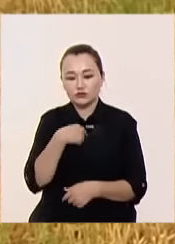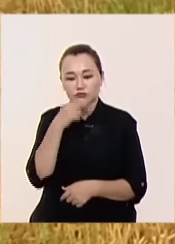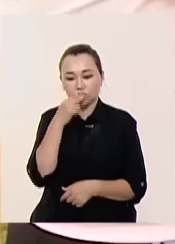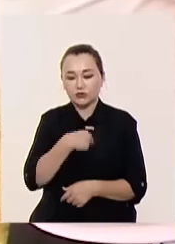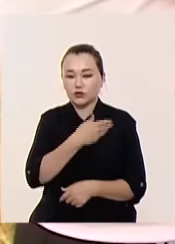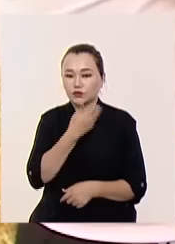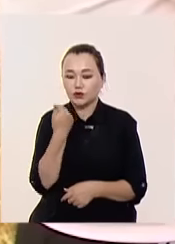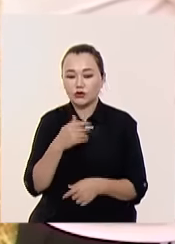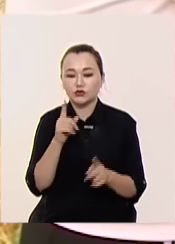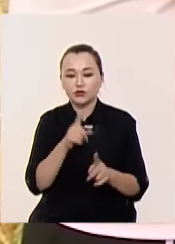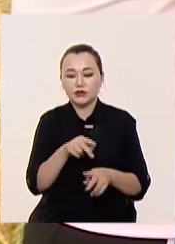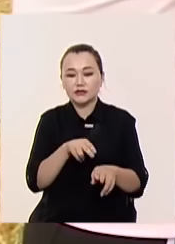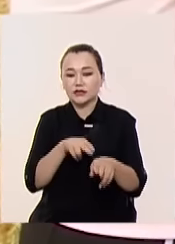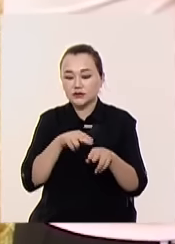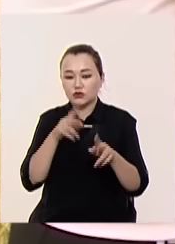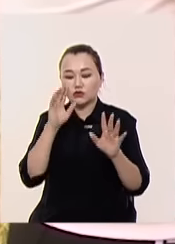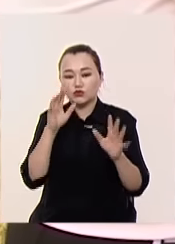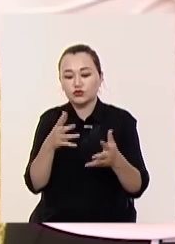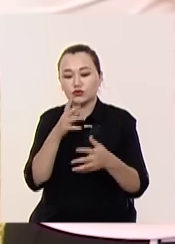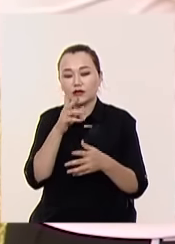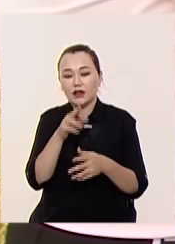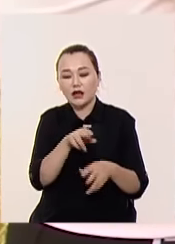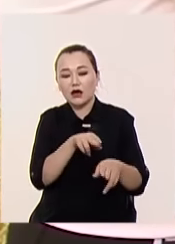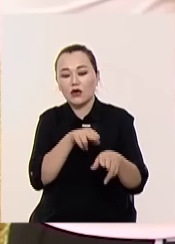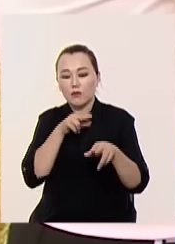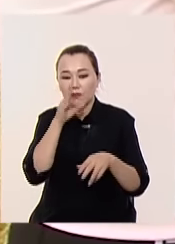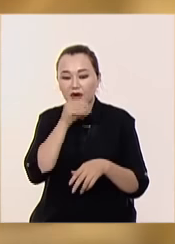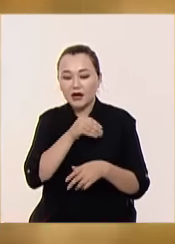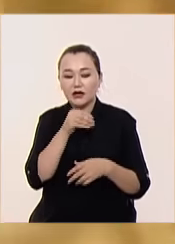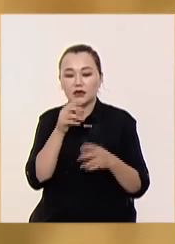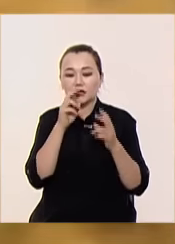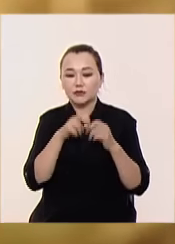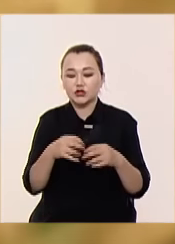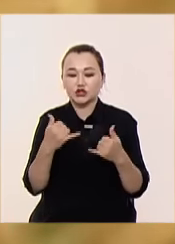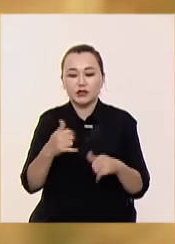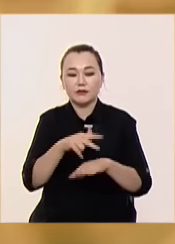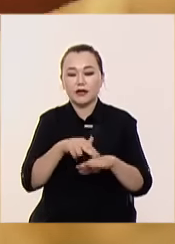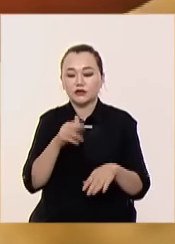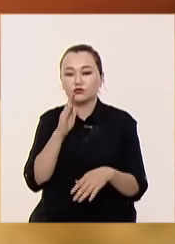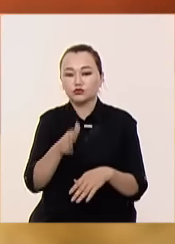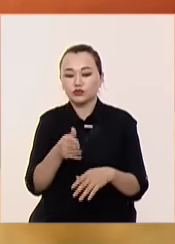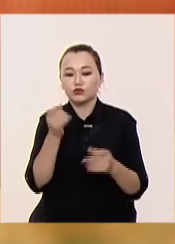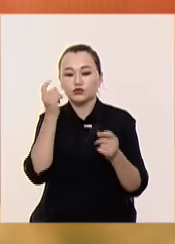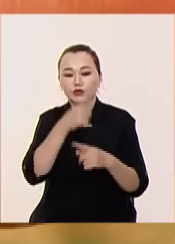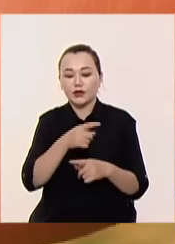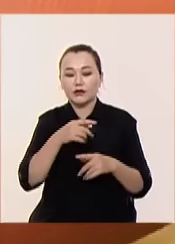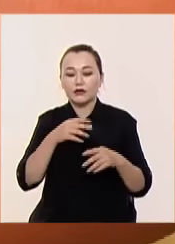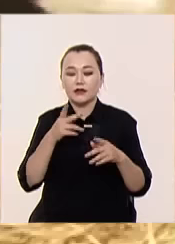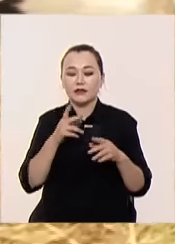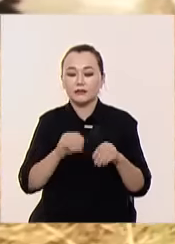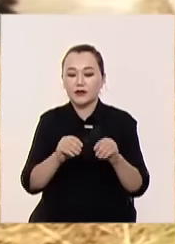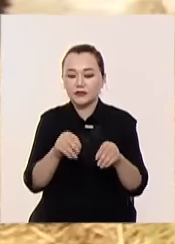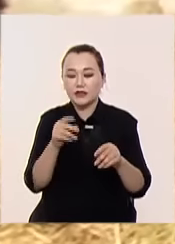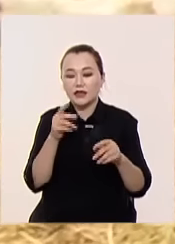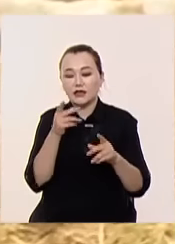отрицает. Предполагает, что застрелить животное случайно могли охотники. Разбираться будут теперь в полиции. Проблема с отсутствием пастбищ